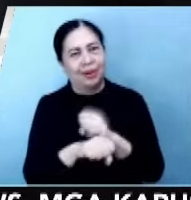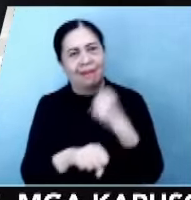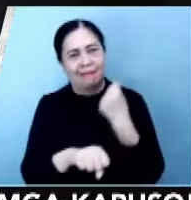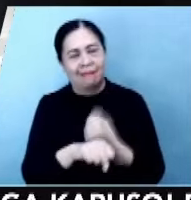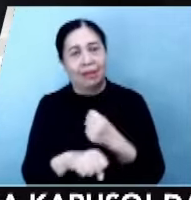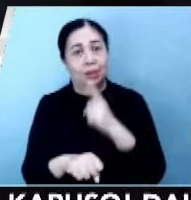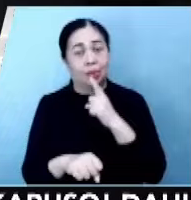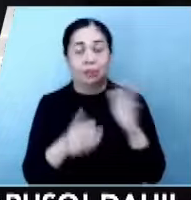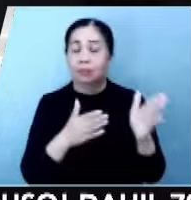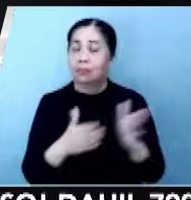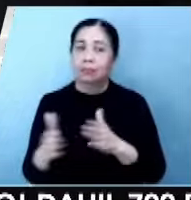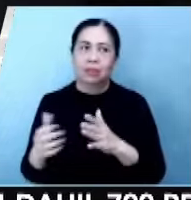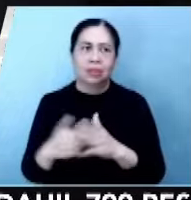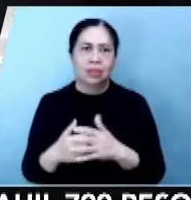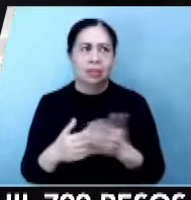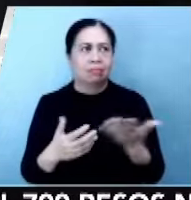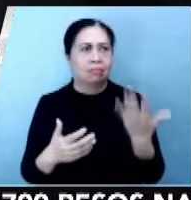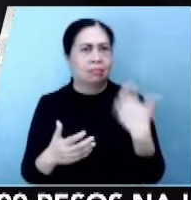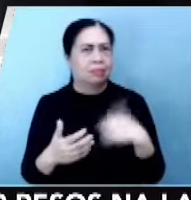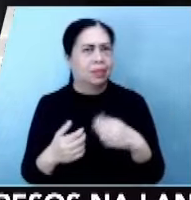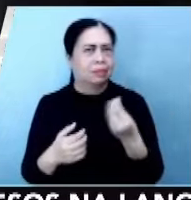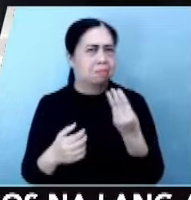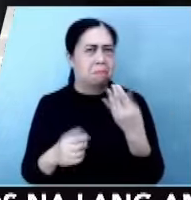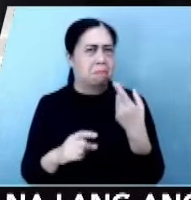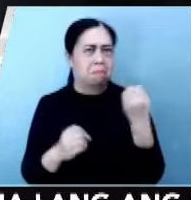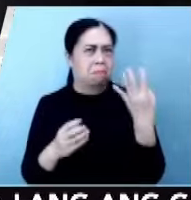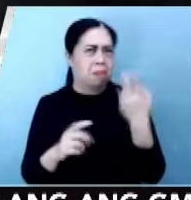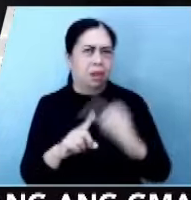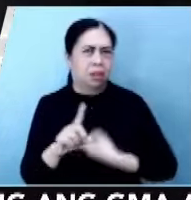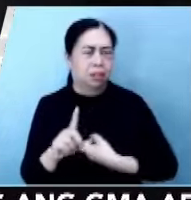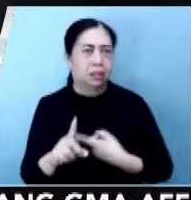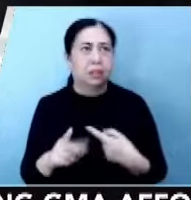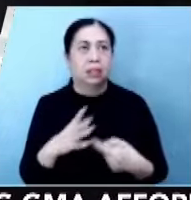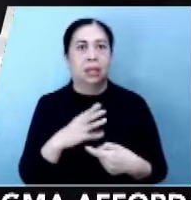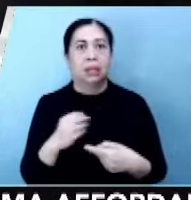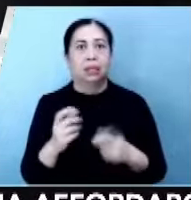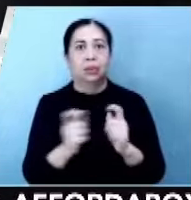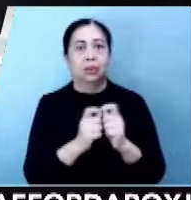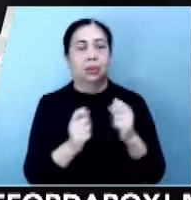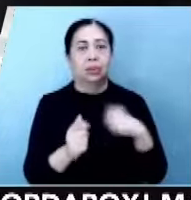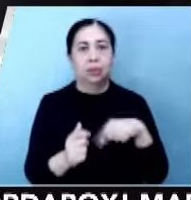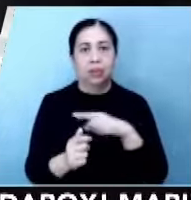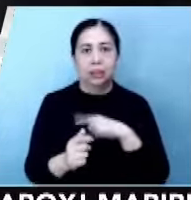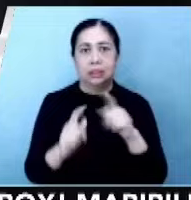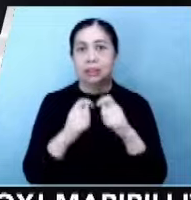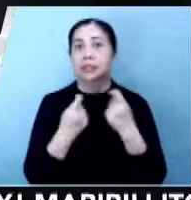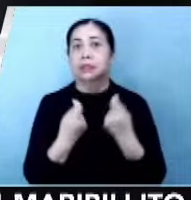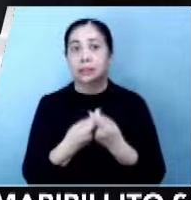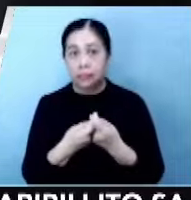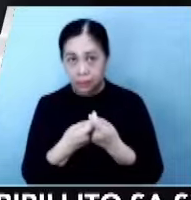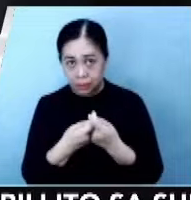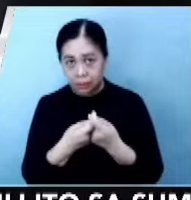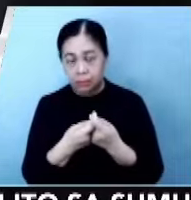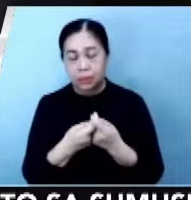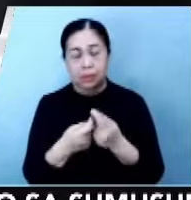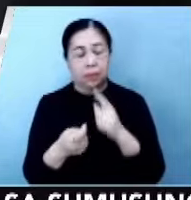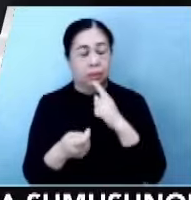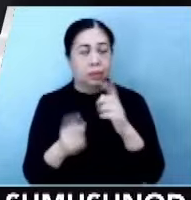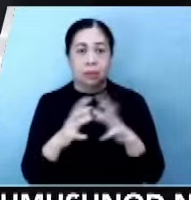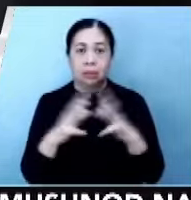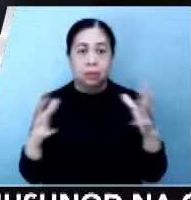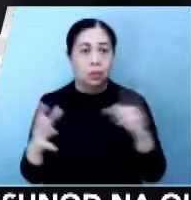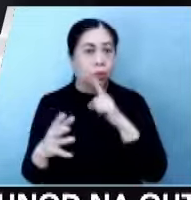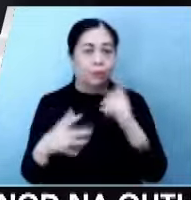to for the past couple of months. And together with our team as well, our company, sobrang we're really excited